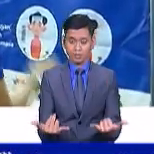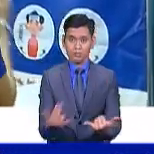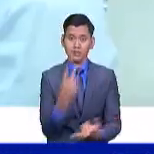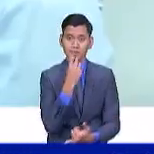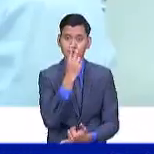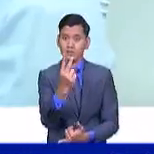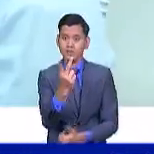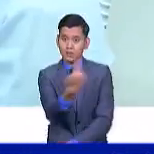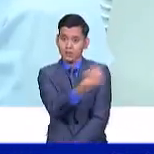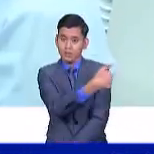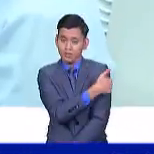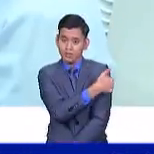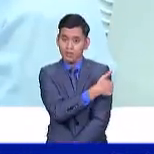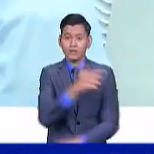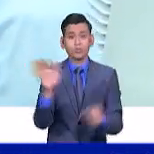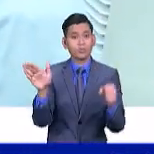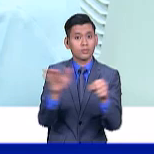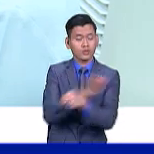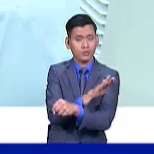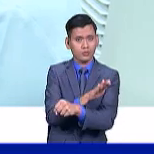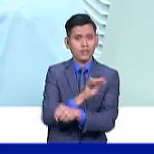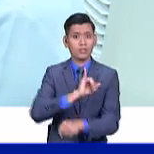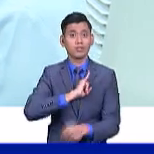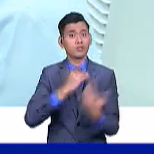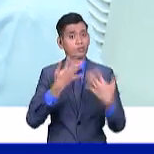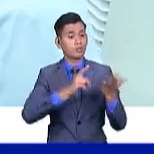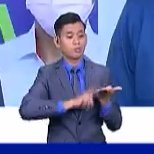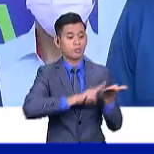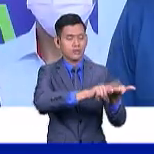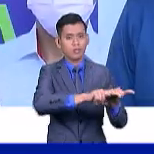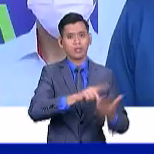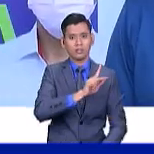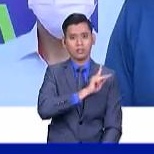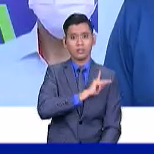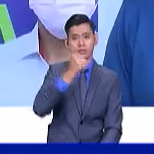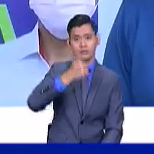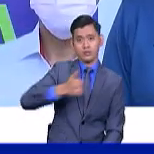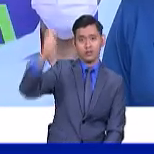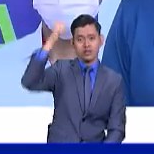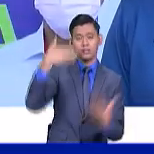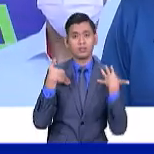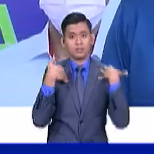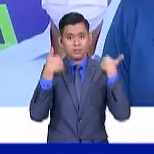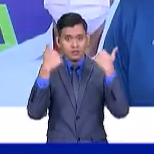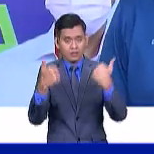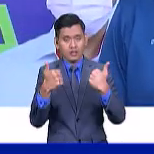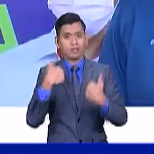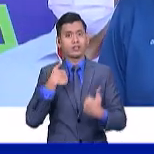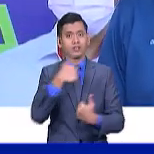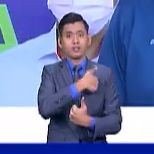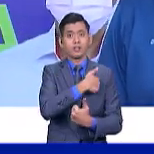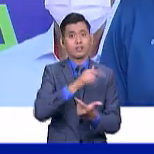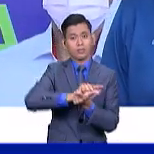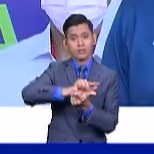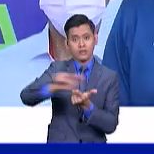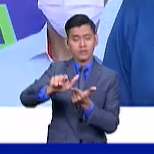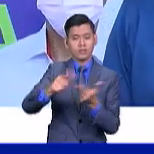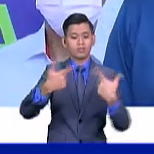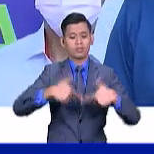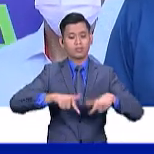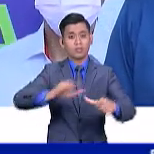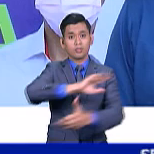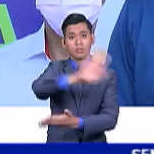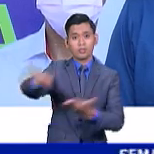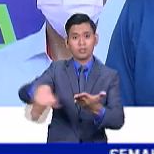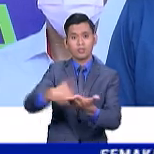mencukupi, maka saya pun telah bincang dengan Ketua Pengarah dan kita membenarkan untuk dilaksanakan keseluruhan